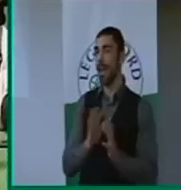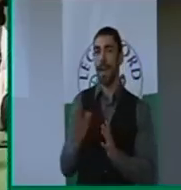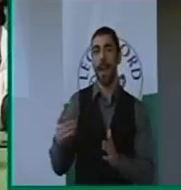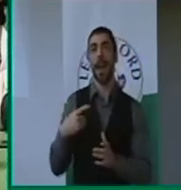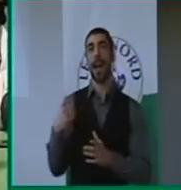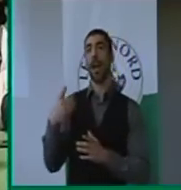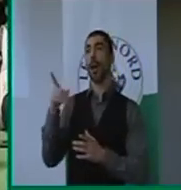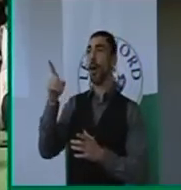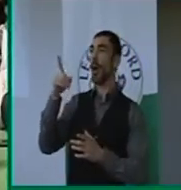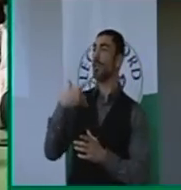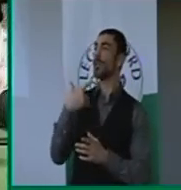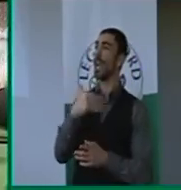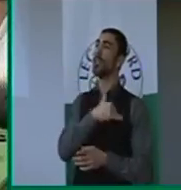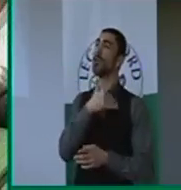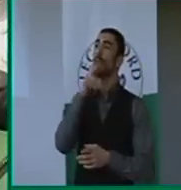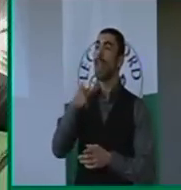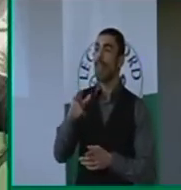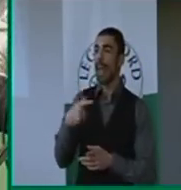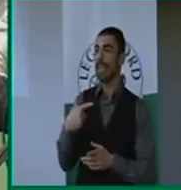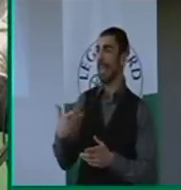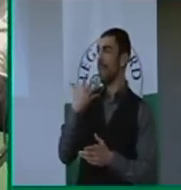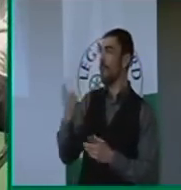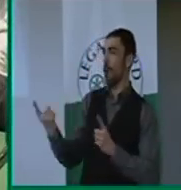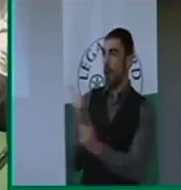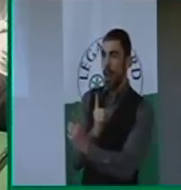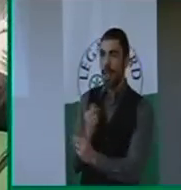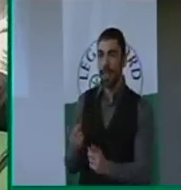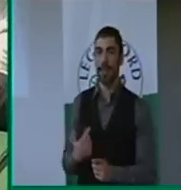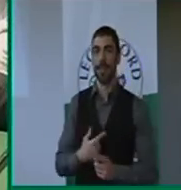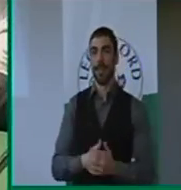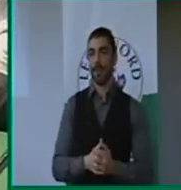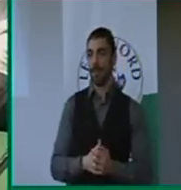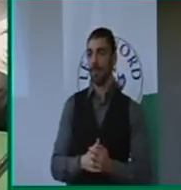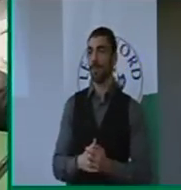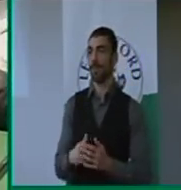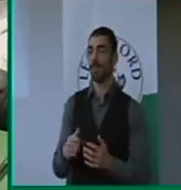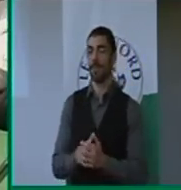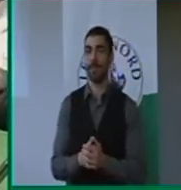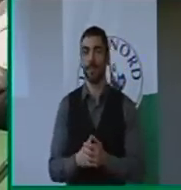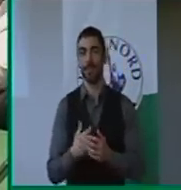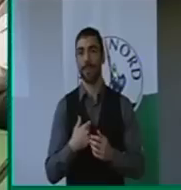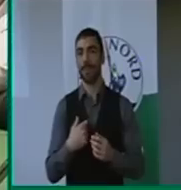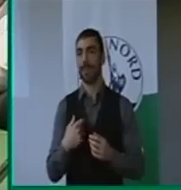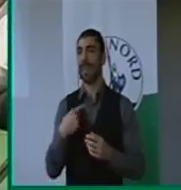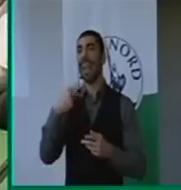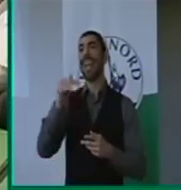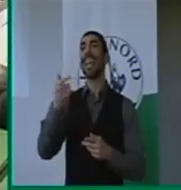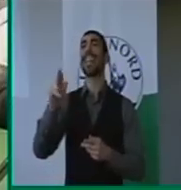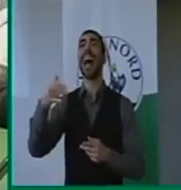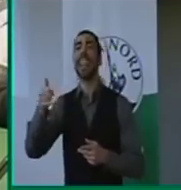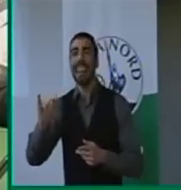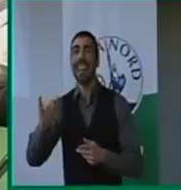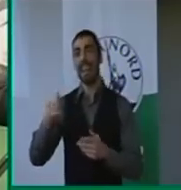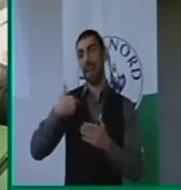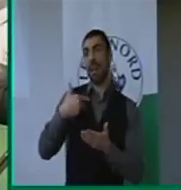studentessa che preme dopo l'agricoltore e quindi non vorremmo che la studentessa lasciamo stare quindi la Direttiva nitrati No La direttiva